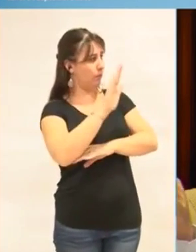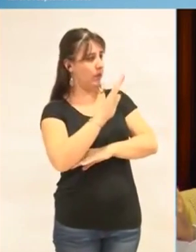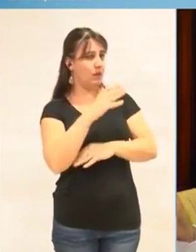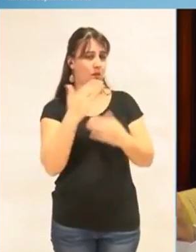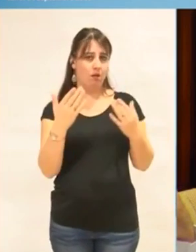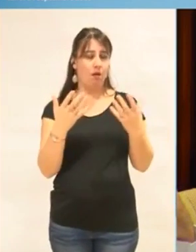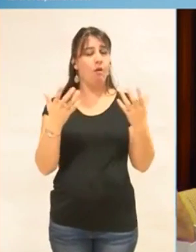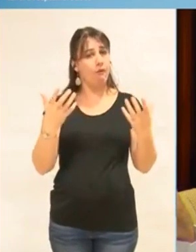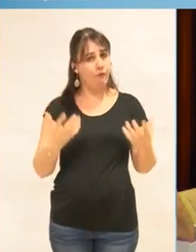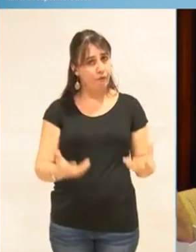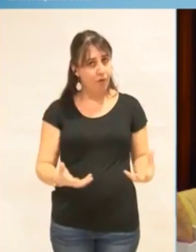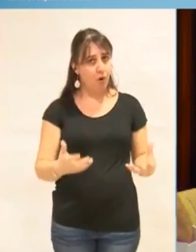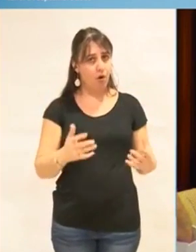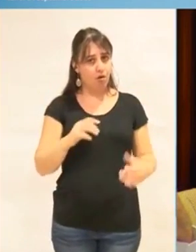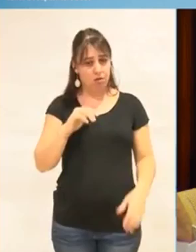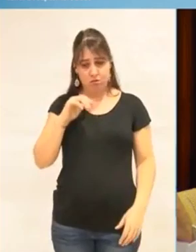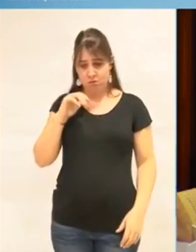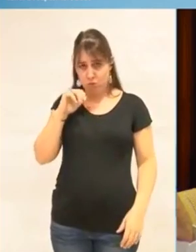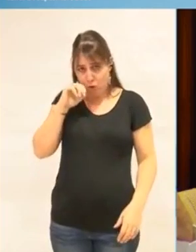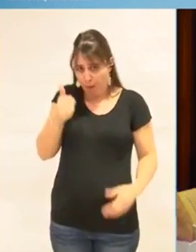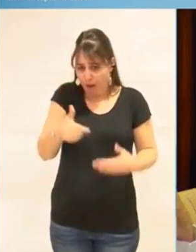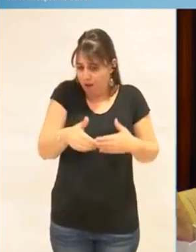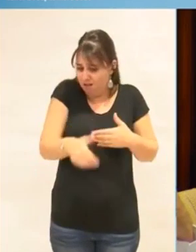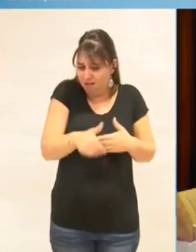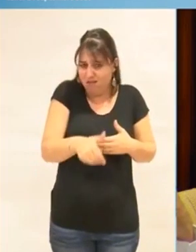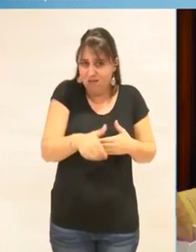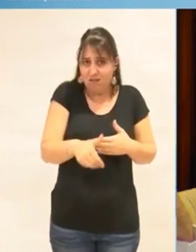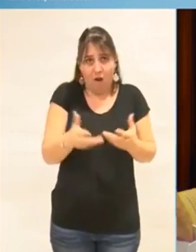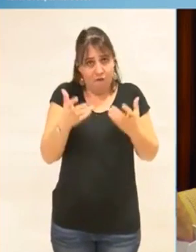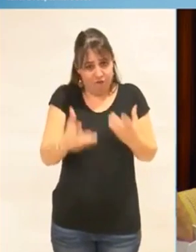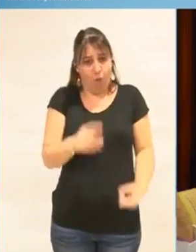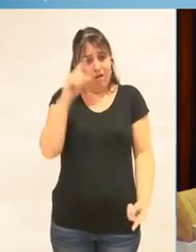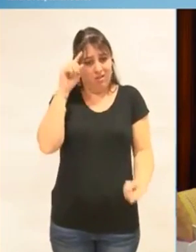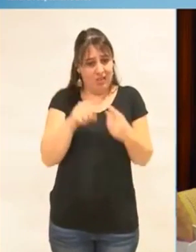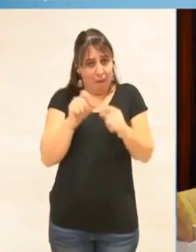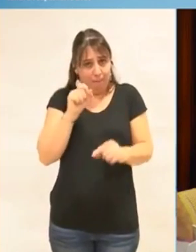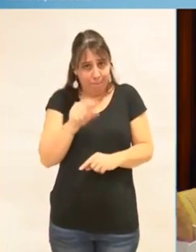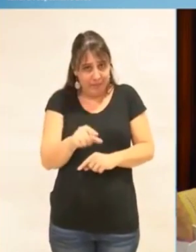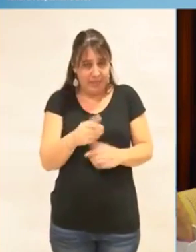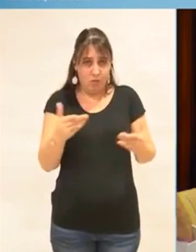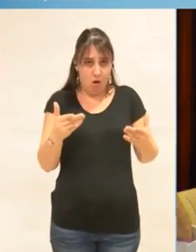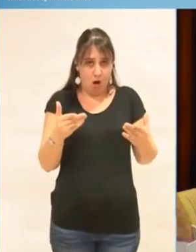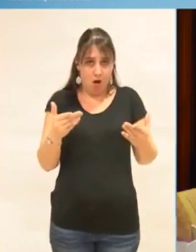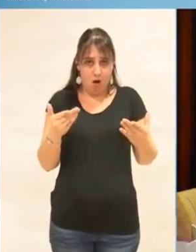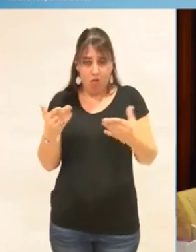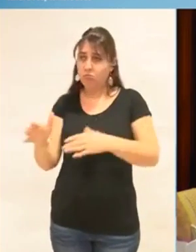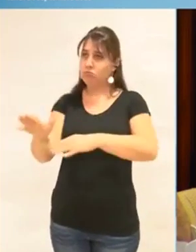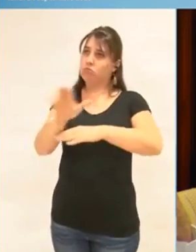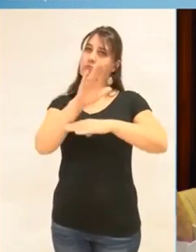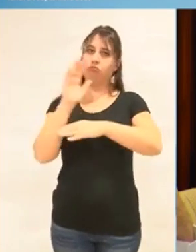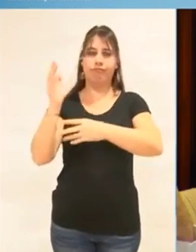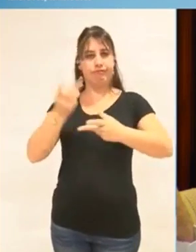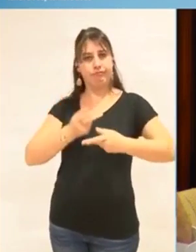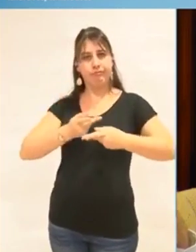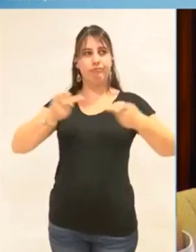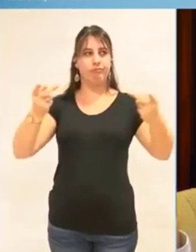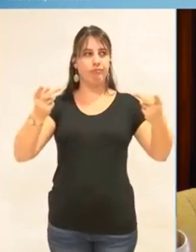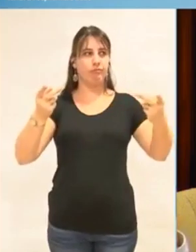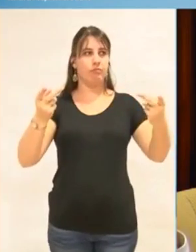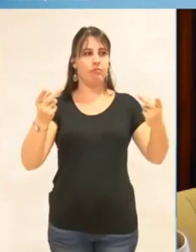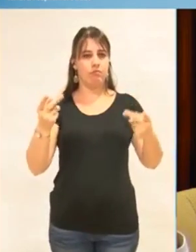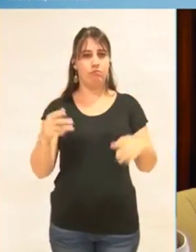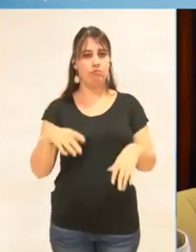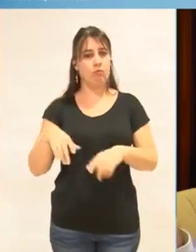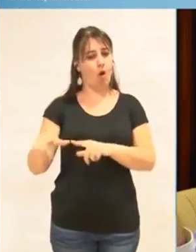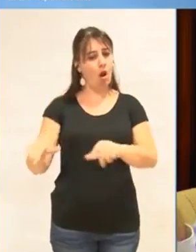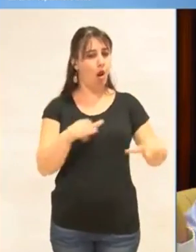vous puissiez dès demain, sur ce point, dire clairement qu'il y a